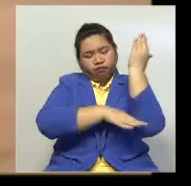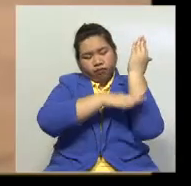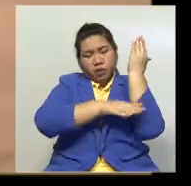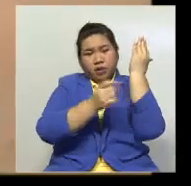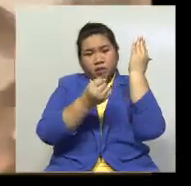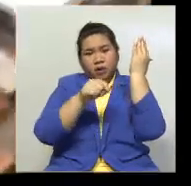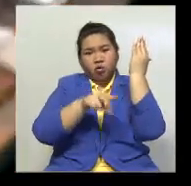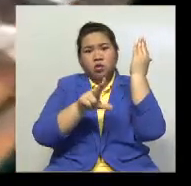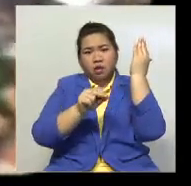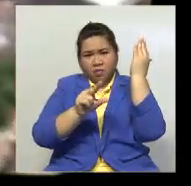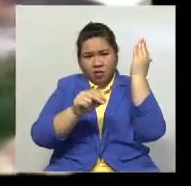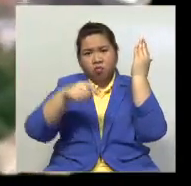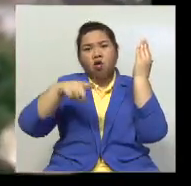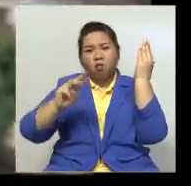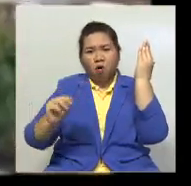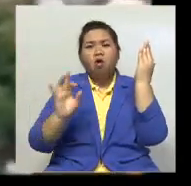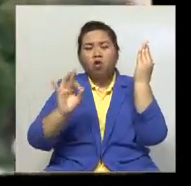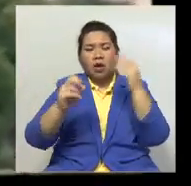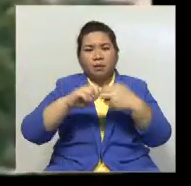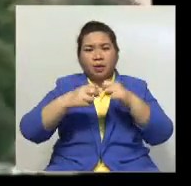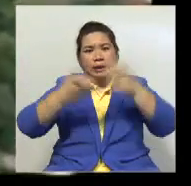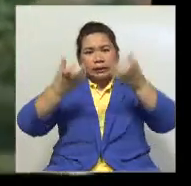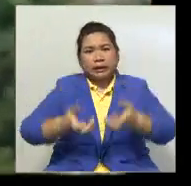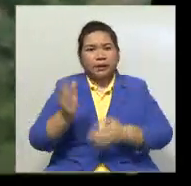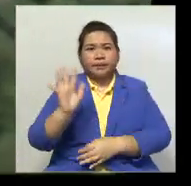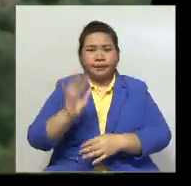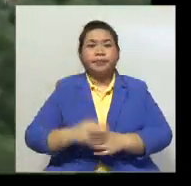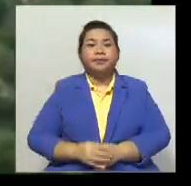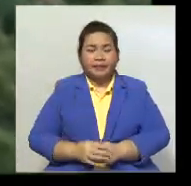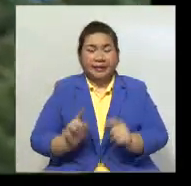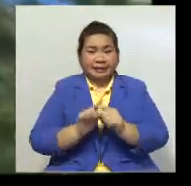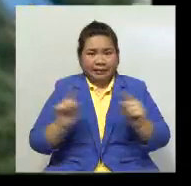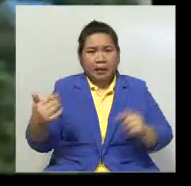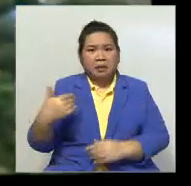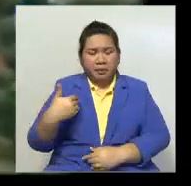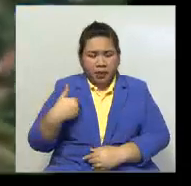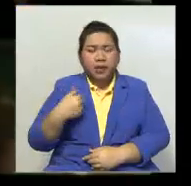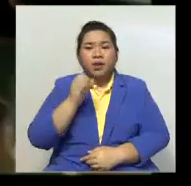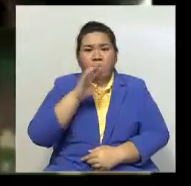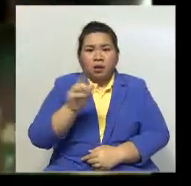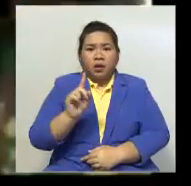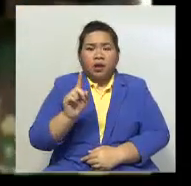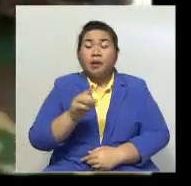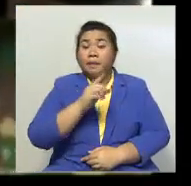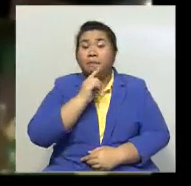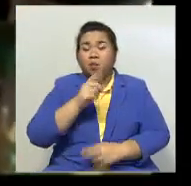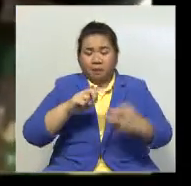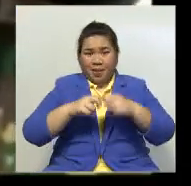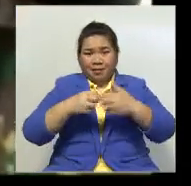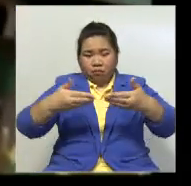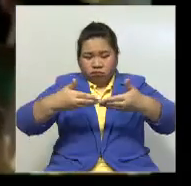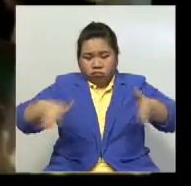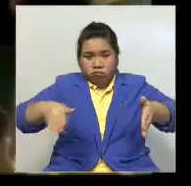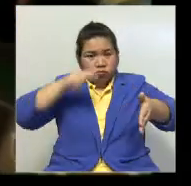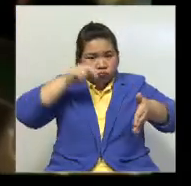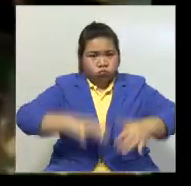ตร30เซนติเมตรนะคะก็ยังไม่ถึงระดับที่ต้องประกาศเตือนภัยแต่ว่าแน่นอนมีคำยืนยันออกมานะคะว่าเหตุการณ์เขื่อนที่แตก